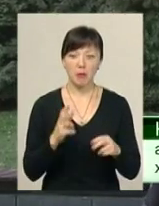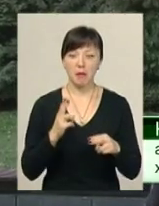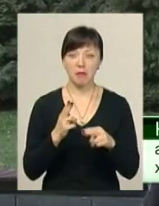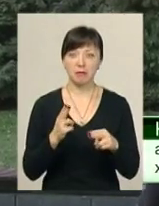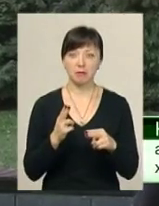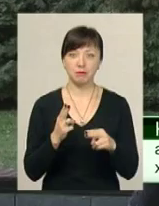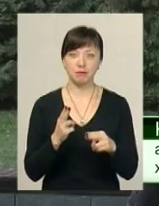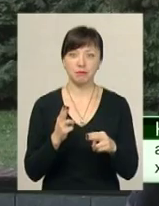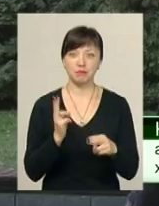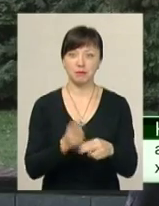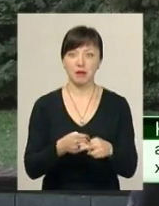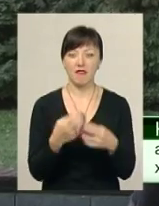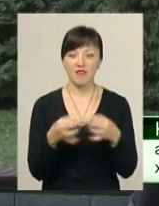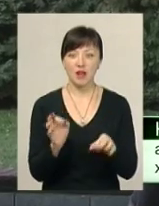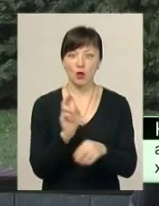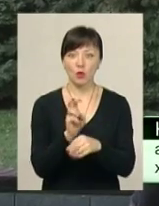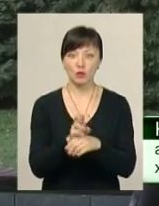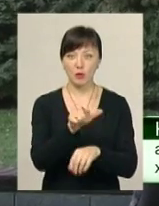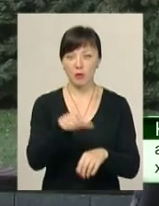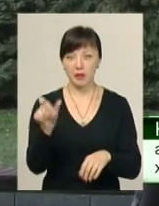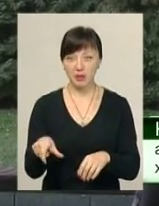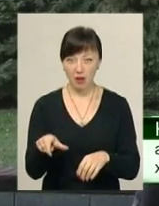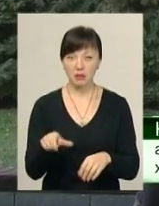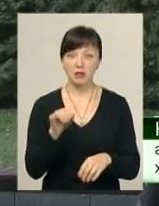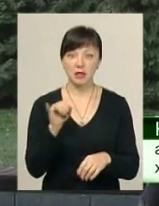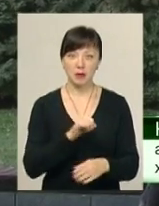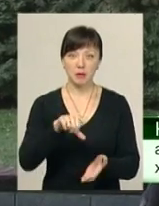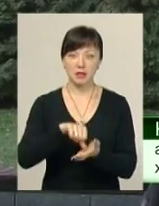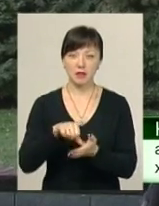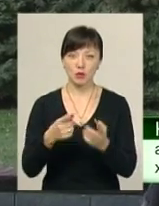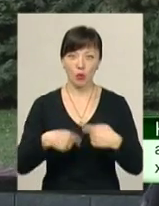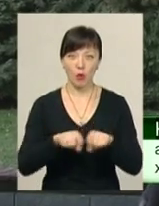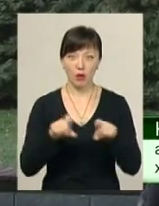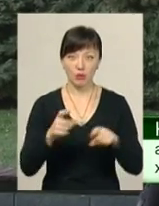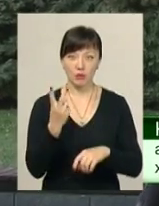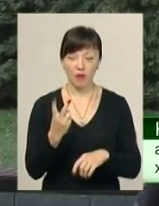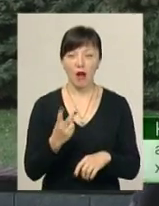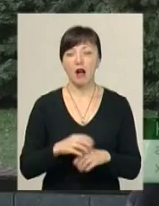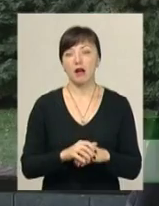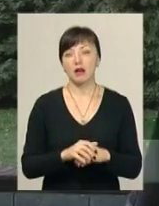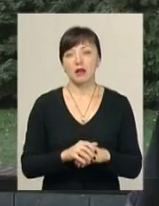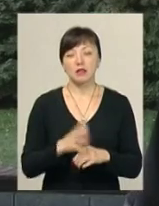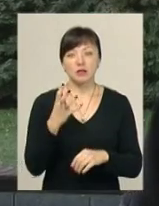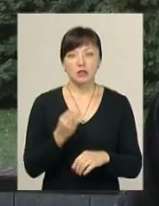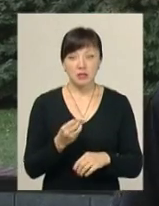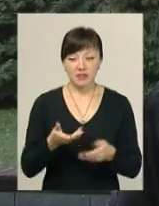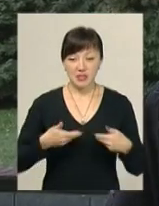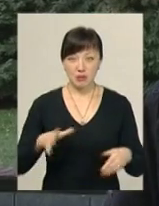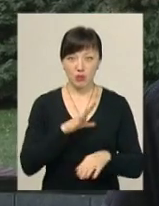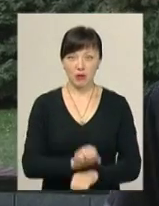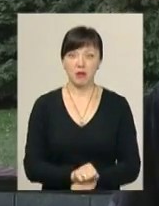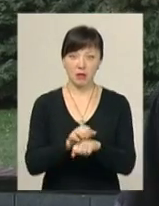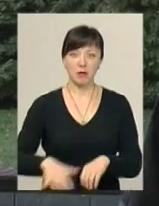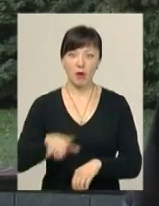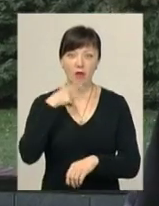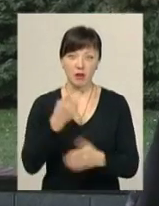громадян до майна територіальної громади раз і представницького органу два. Це по-перше. Оскільки всі ми стояли на Майдані і